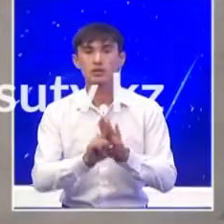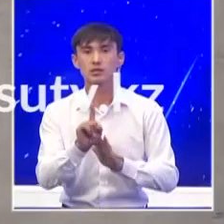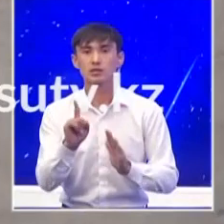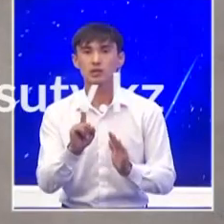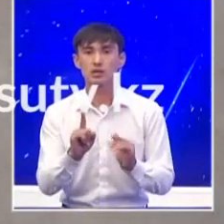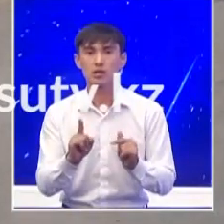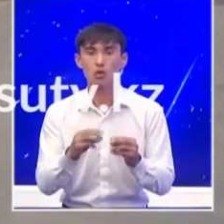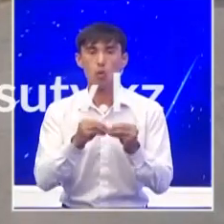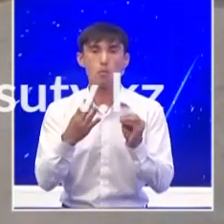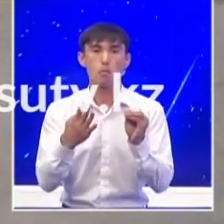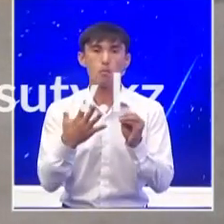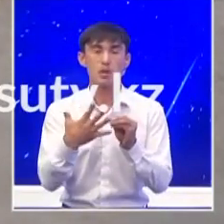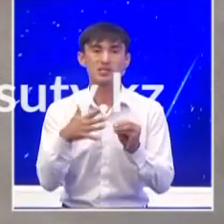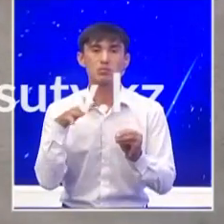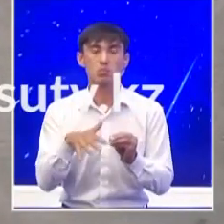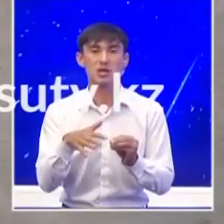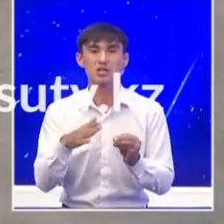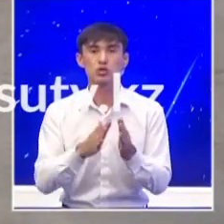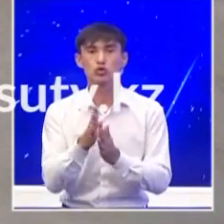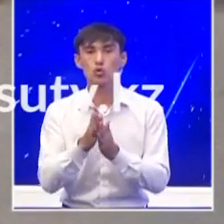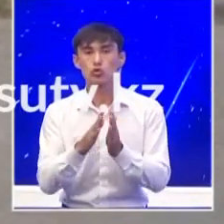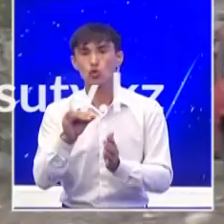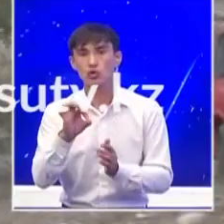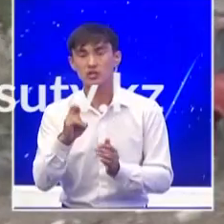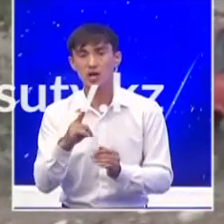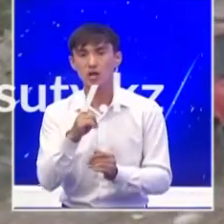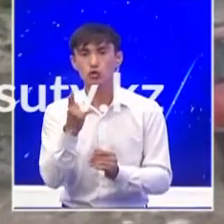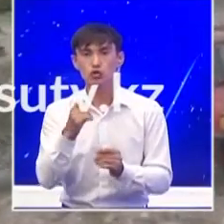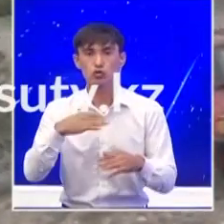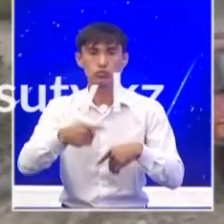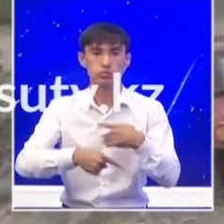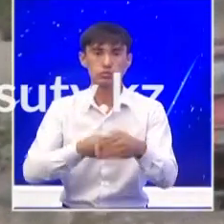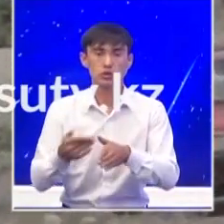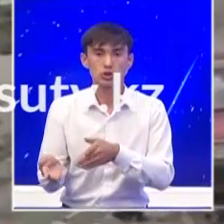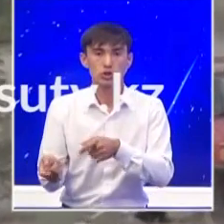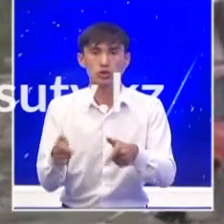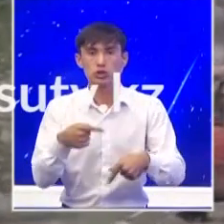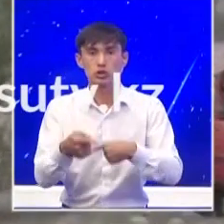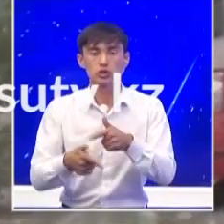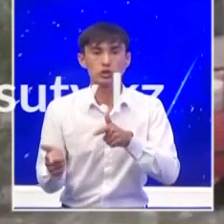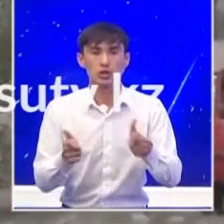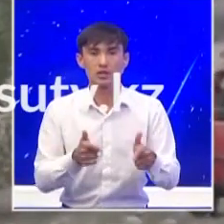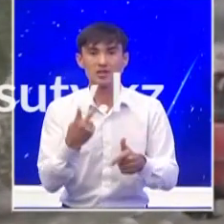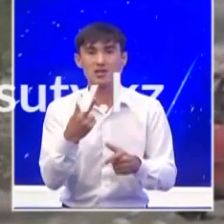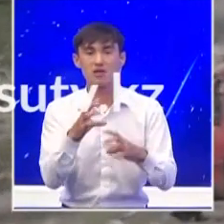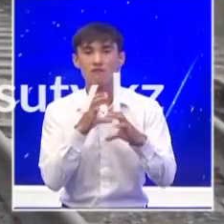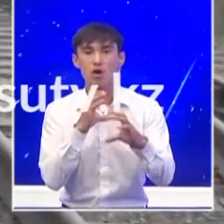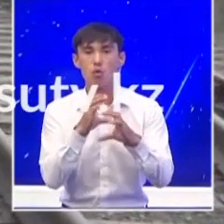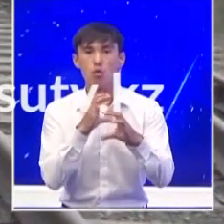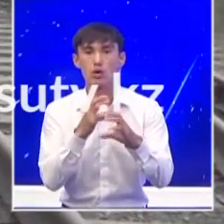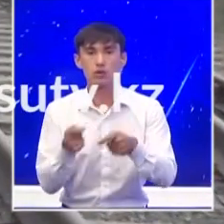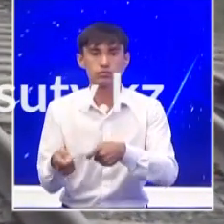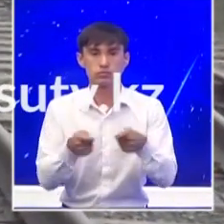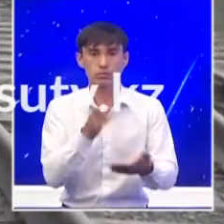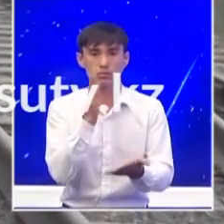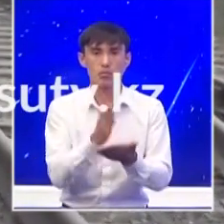Жалпы 15 мың престен аса жоңышқа мен неше жүздеген шөп орамдары жиналған. Әрі екі вагонға жүк боларлық жем тағы